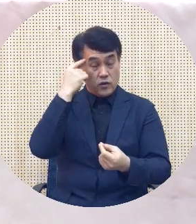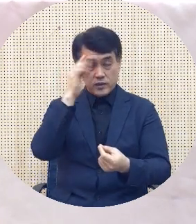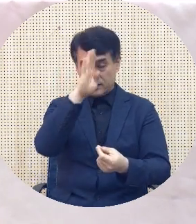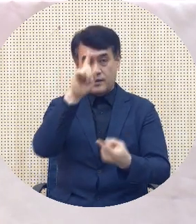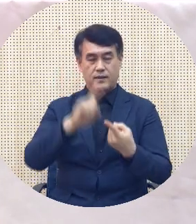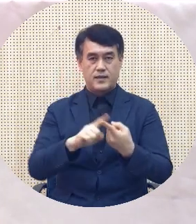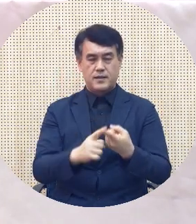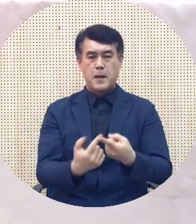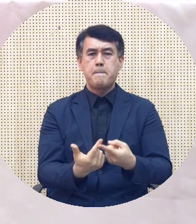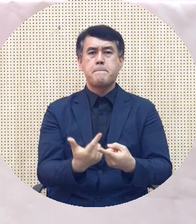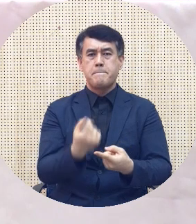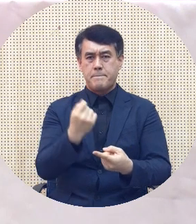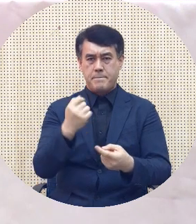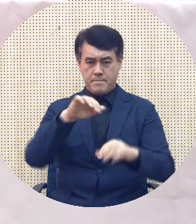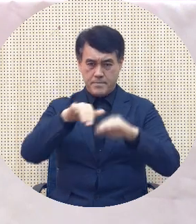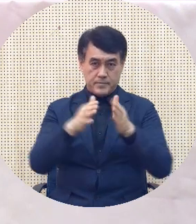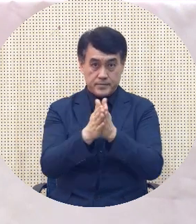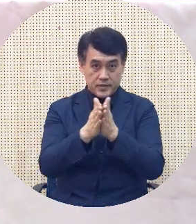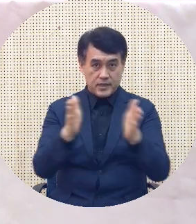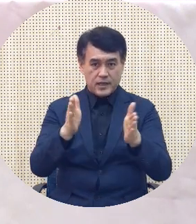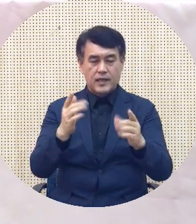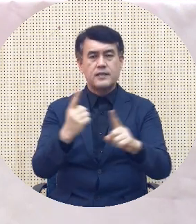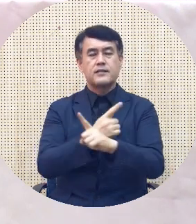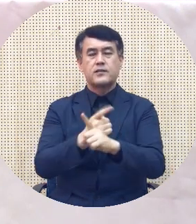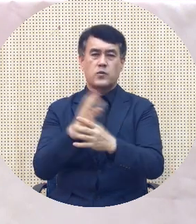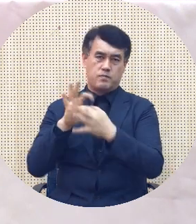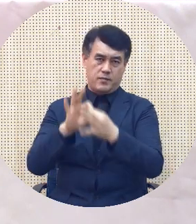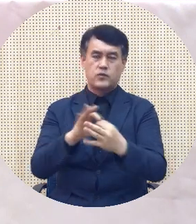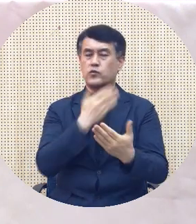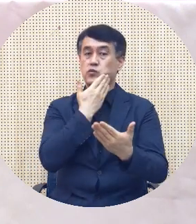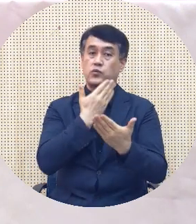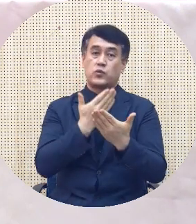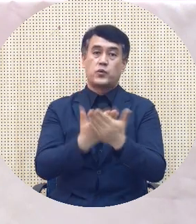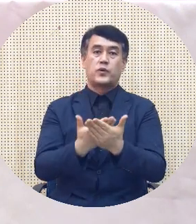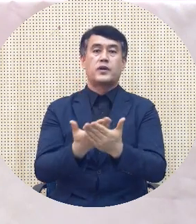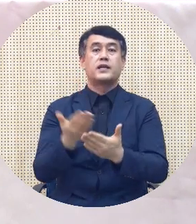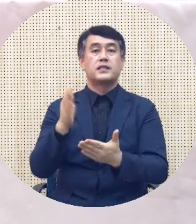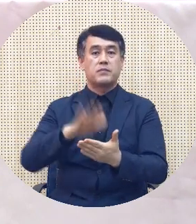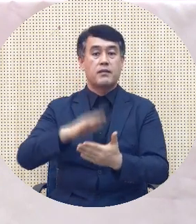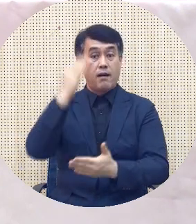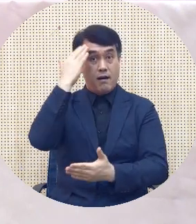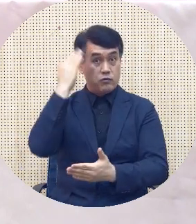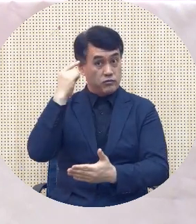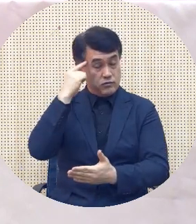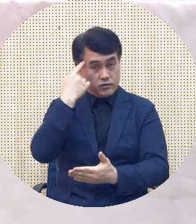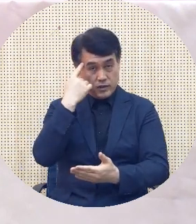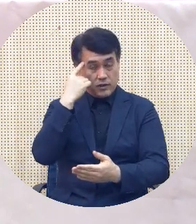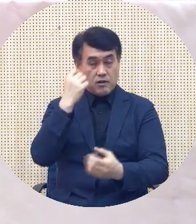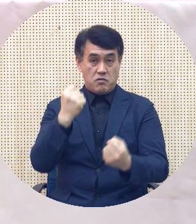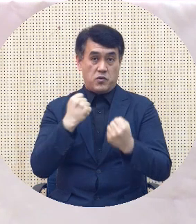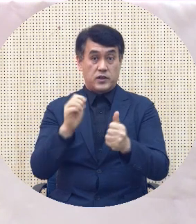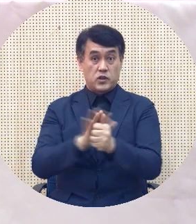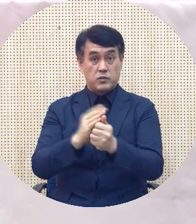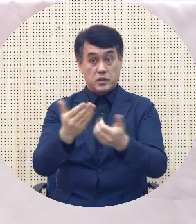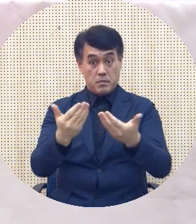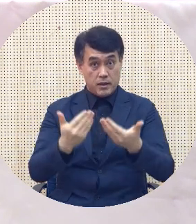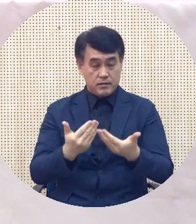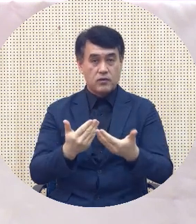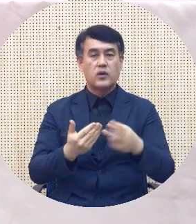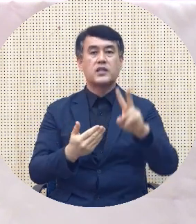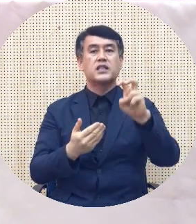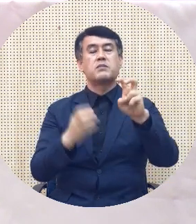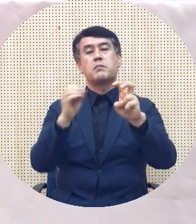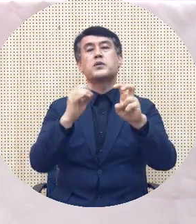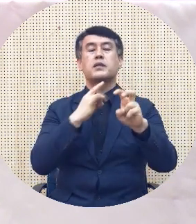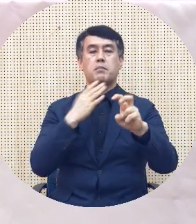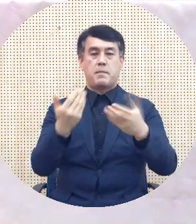초기 개입과 지속적인 치료의 중요성이 매우 크지만 우리나라의 정신건강 서비스 이용률은 22%로